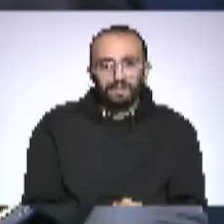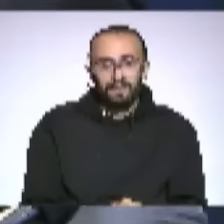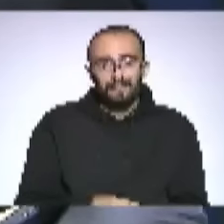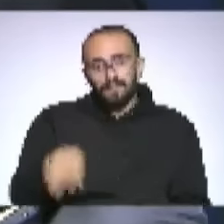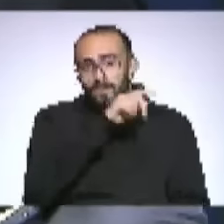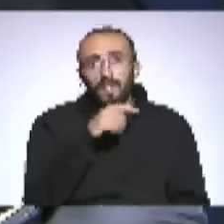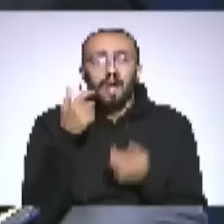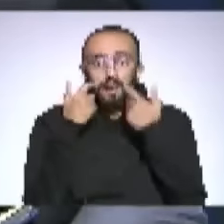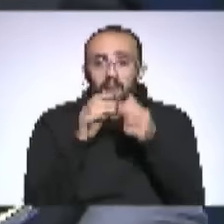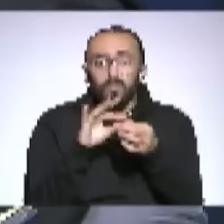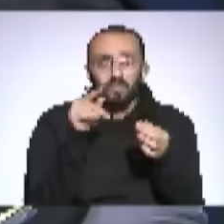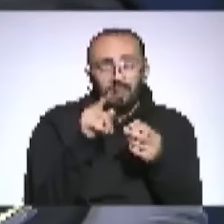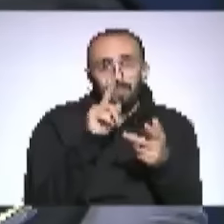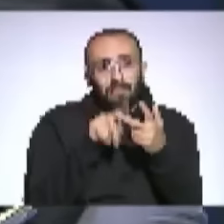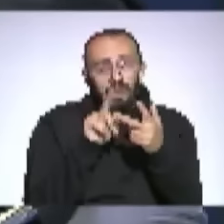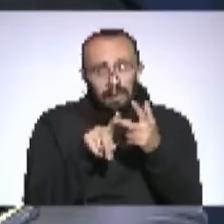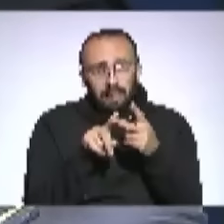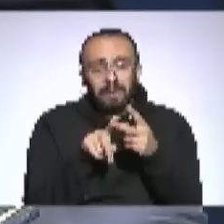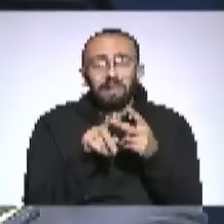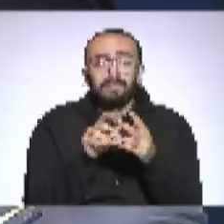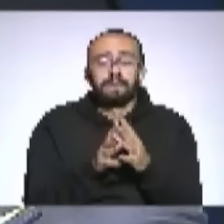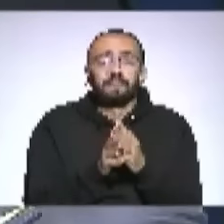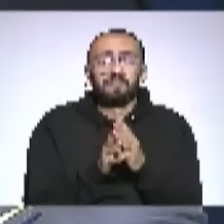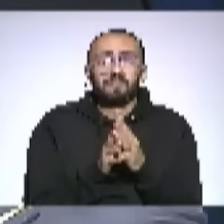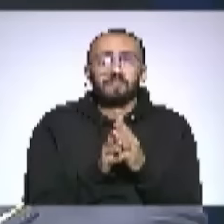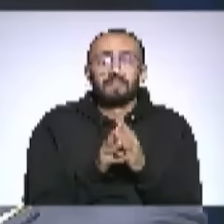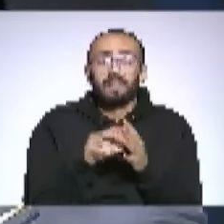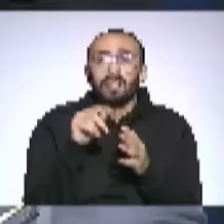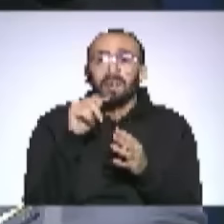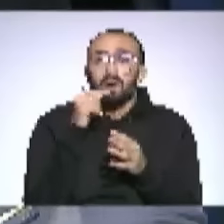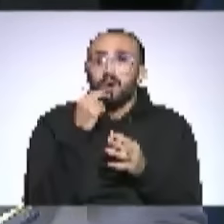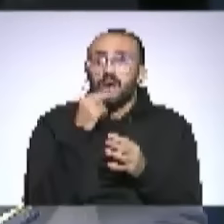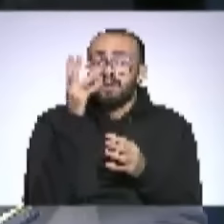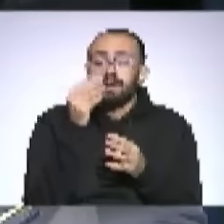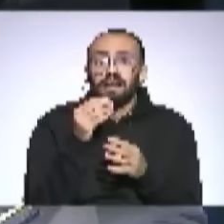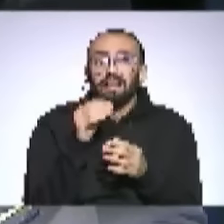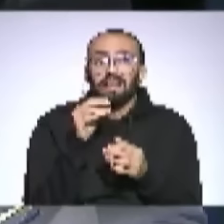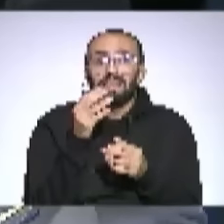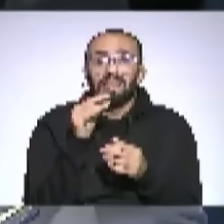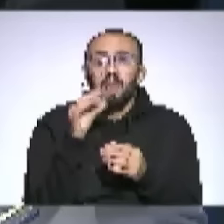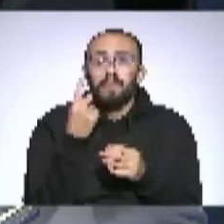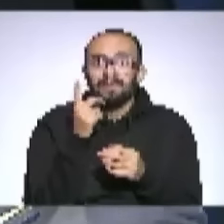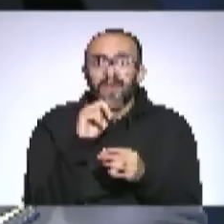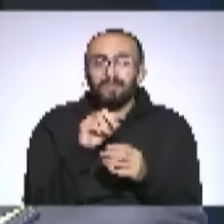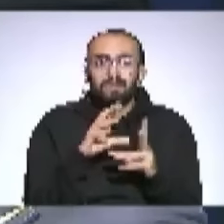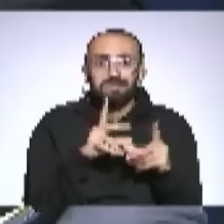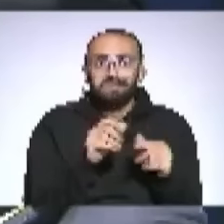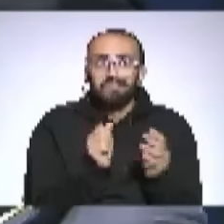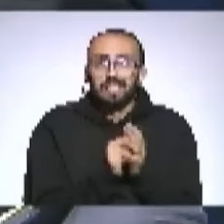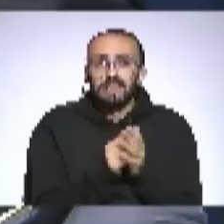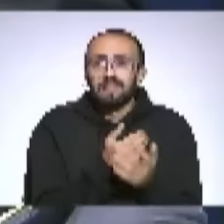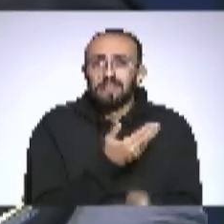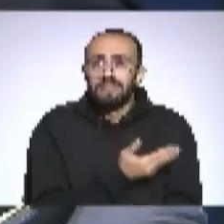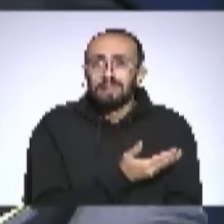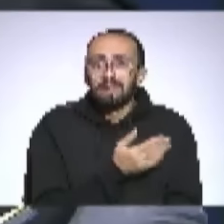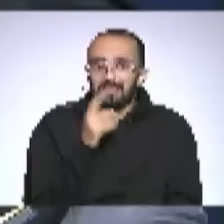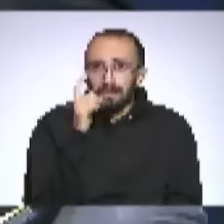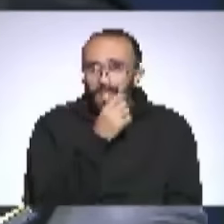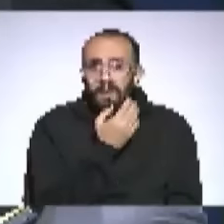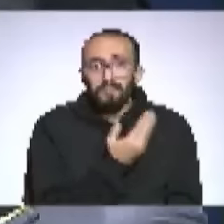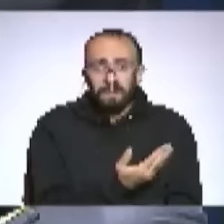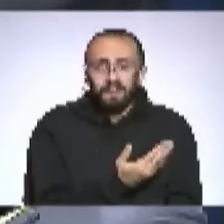خلي بالكم من دي الامر التاني هنا ابننا متورط مش في الدهب بس توضيب توضيب الشقه